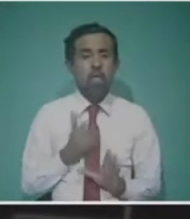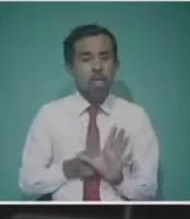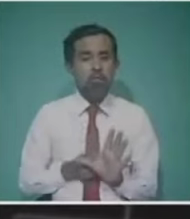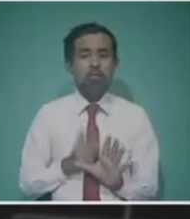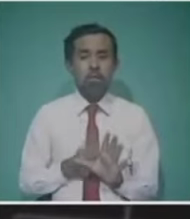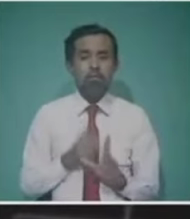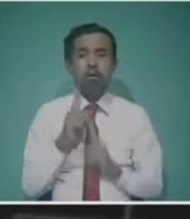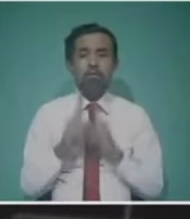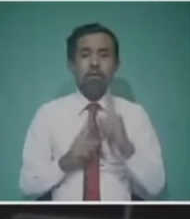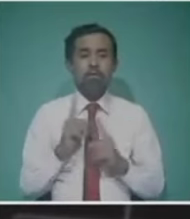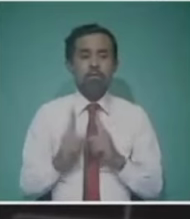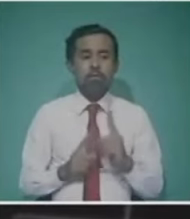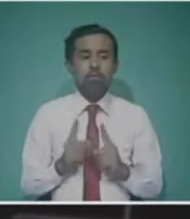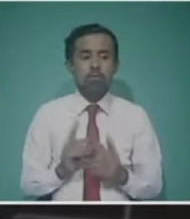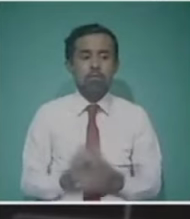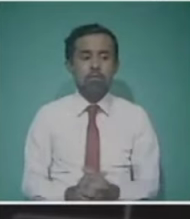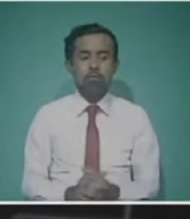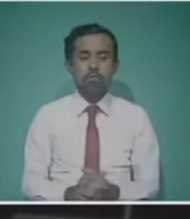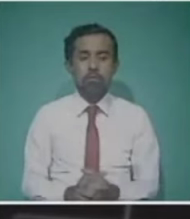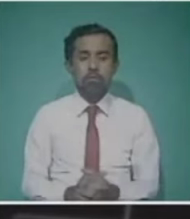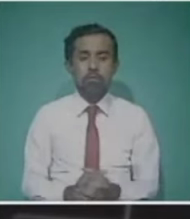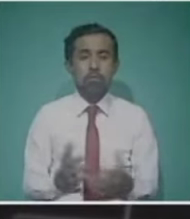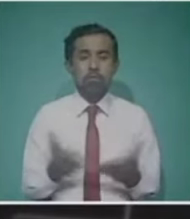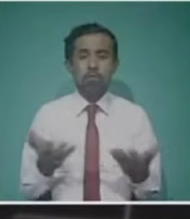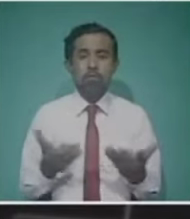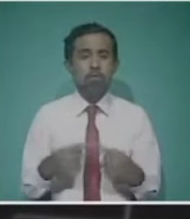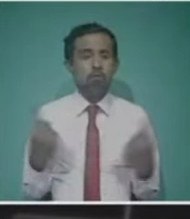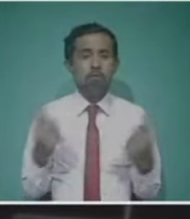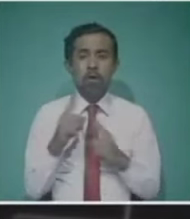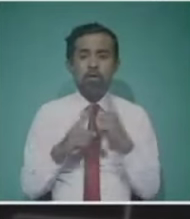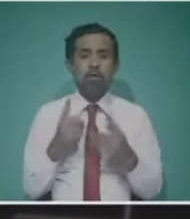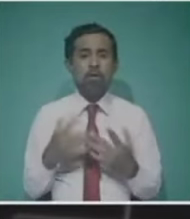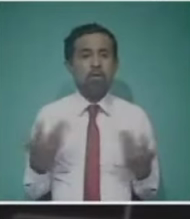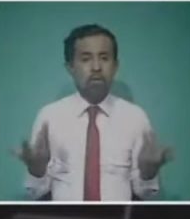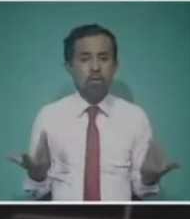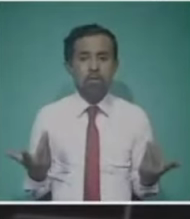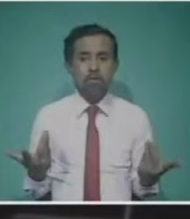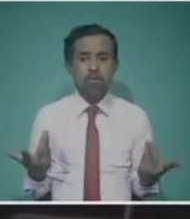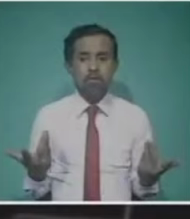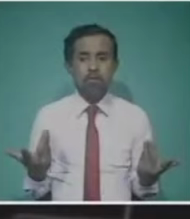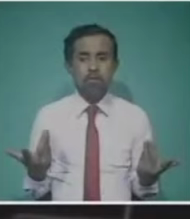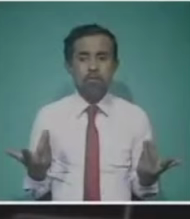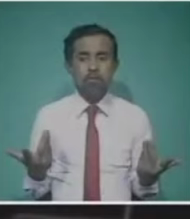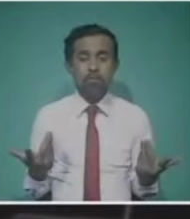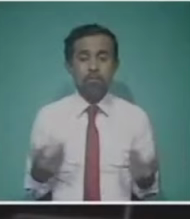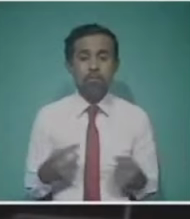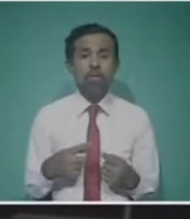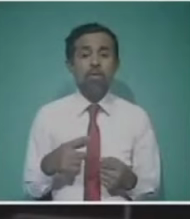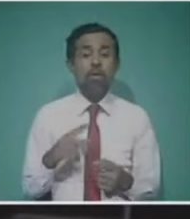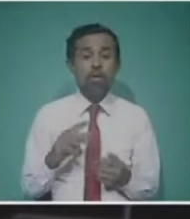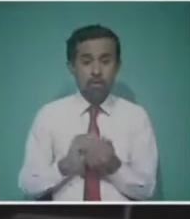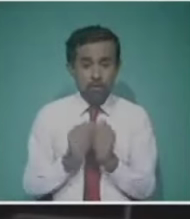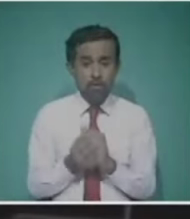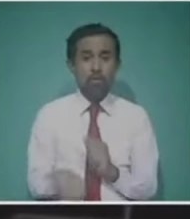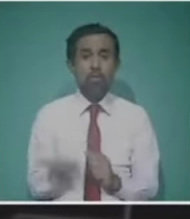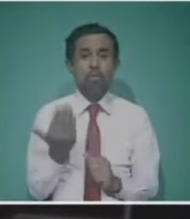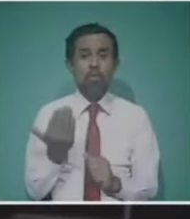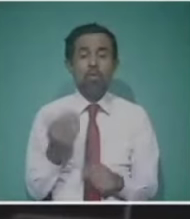இந்த பாராளுமன்றத்திலே அவருடைய குரலை ஒலிக்க வைத்துக் கொண்டிருக்கிறார். ஆகையால் அவர்கள் திருந்த வேண்டும். ஏதாவது மக்களுக்கு அல்லது அவர்கள்